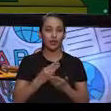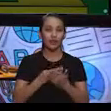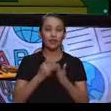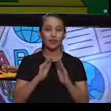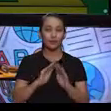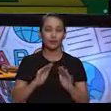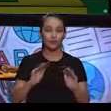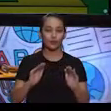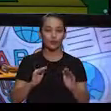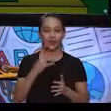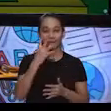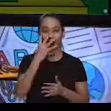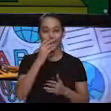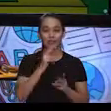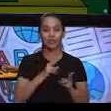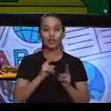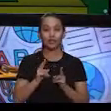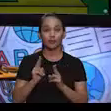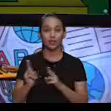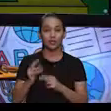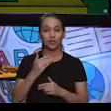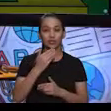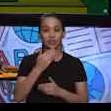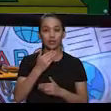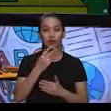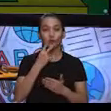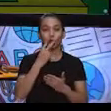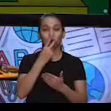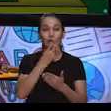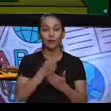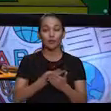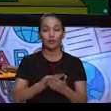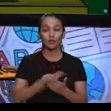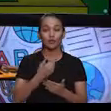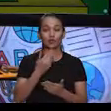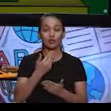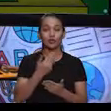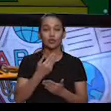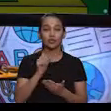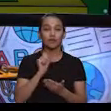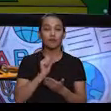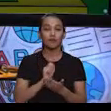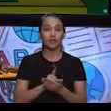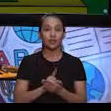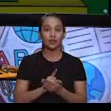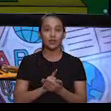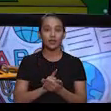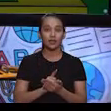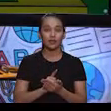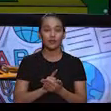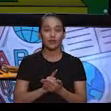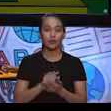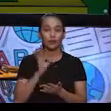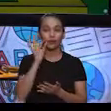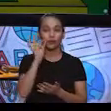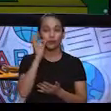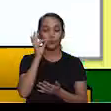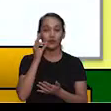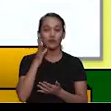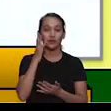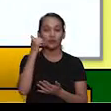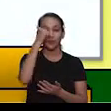demak, hozir men rasmlar ketma-ketligini sizga namoyish etaman. Sizning vazifangiz esa mana shu kuz